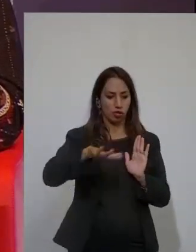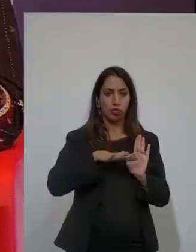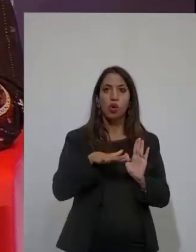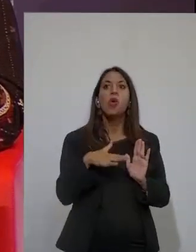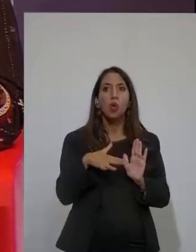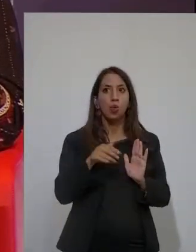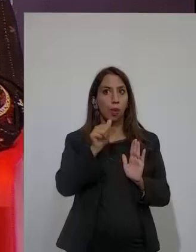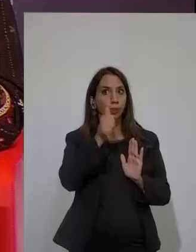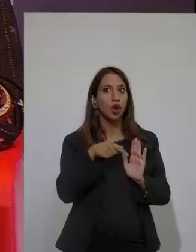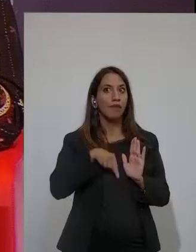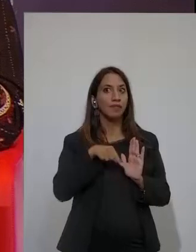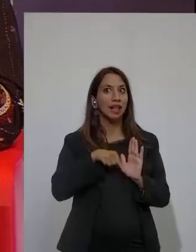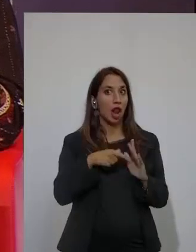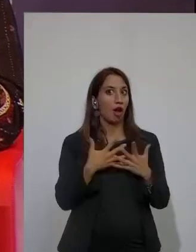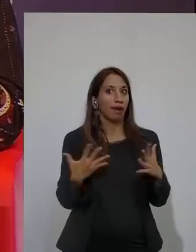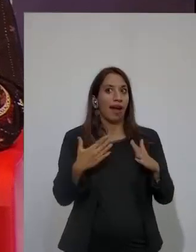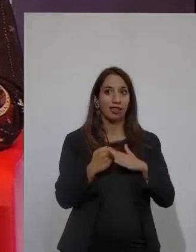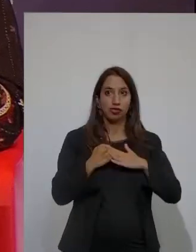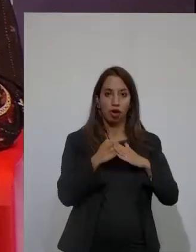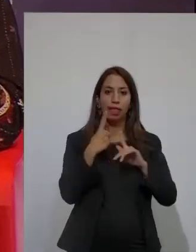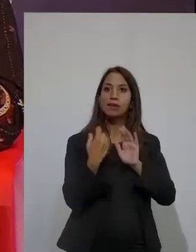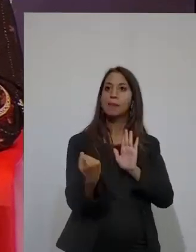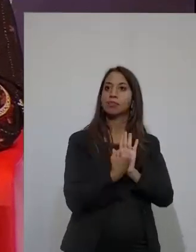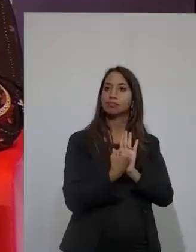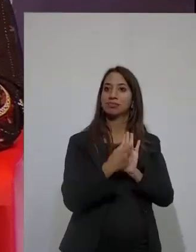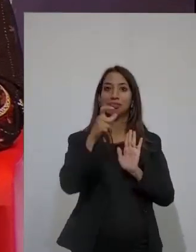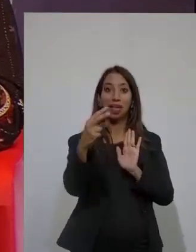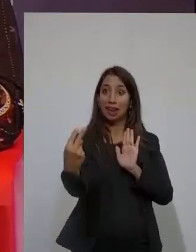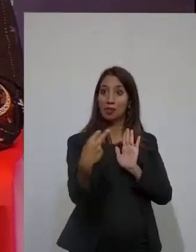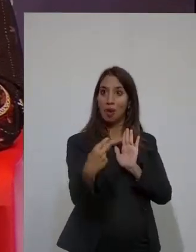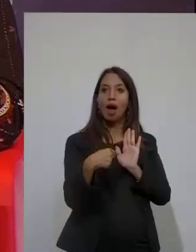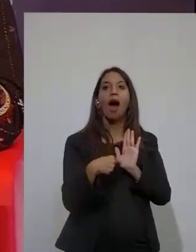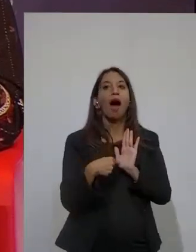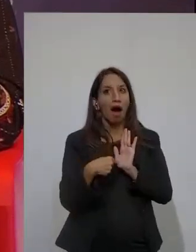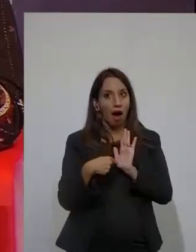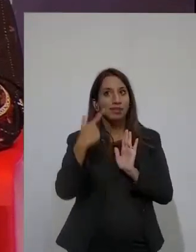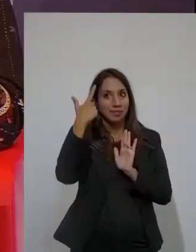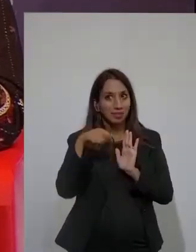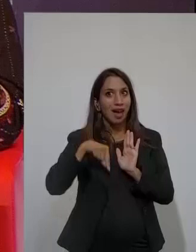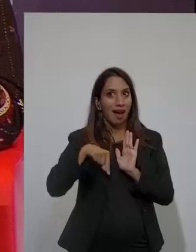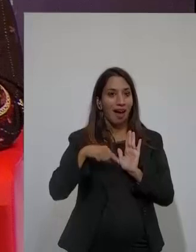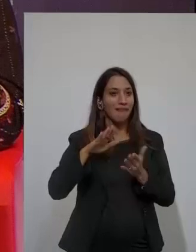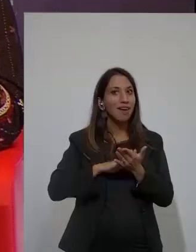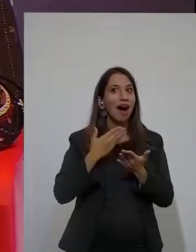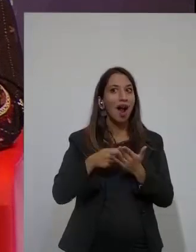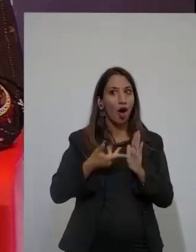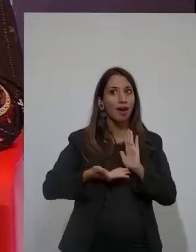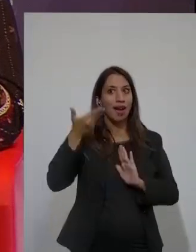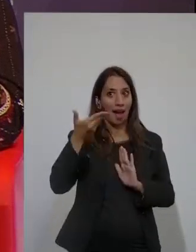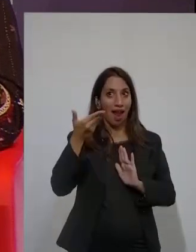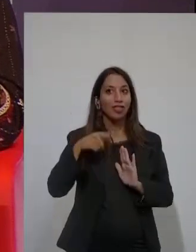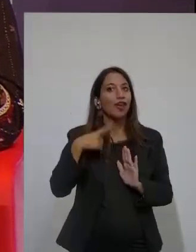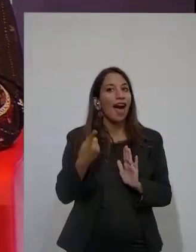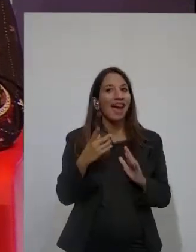un profilo sostenibile rappresenta una garanzia per l'ospite ma anche un alto valore ESG per